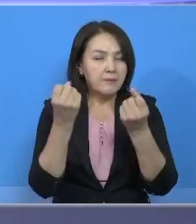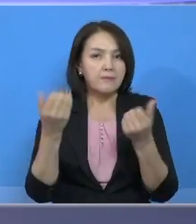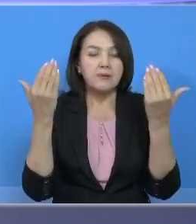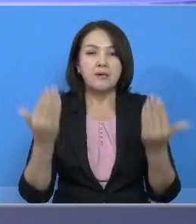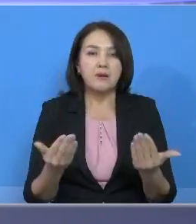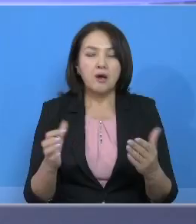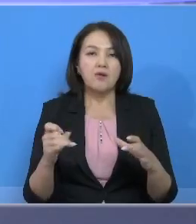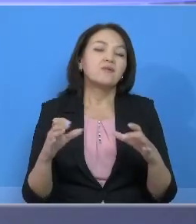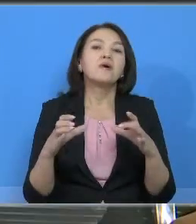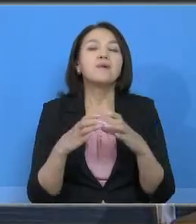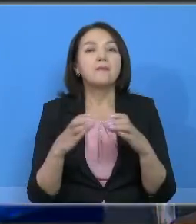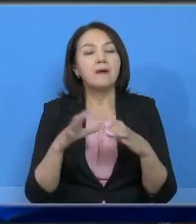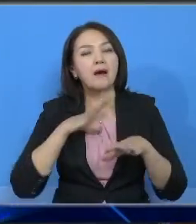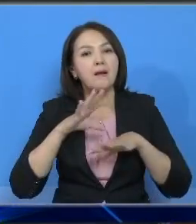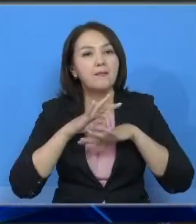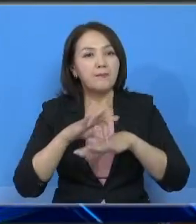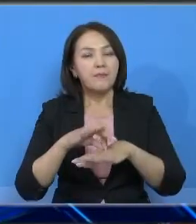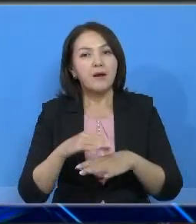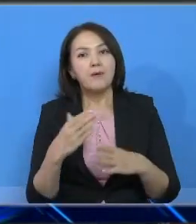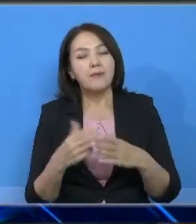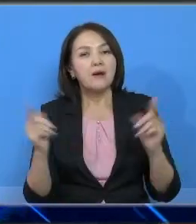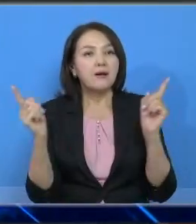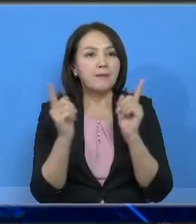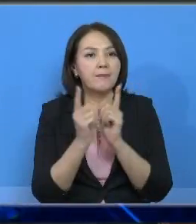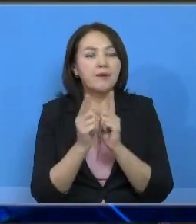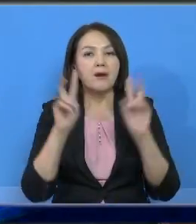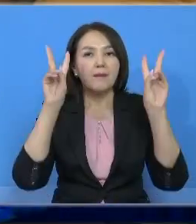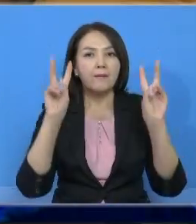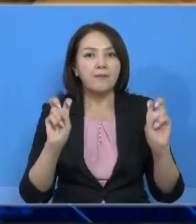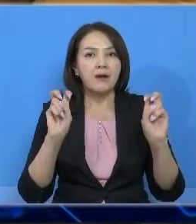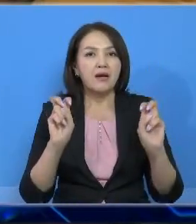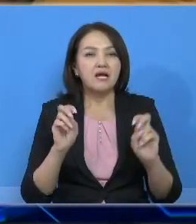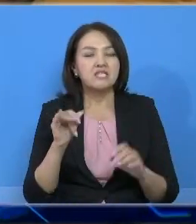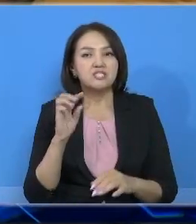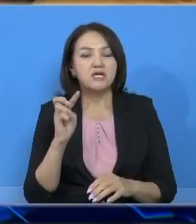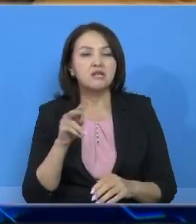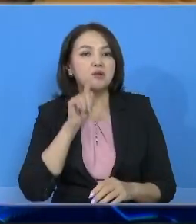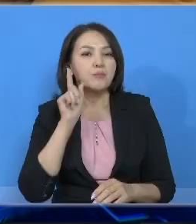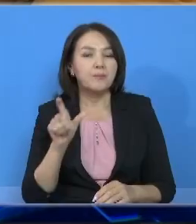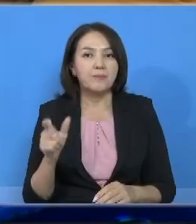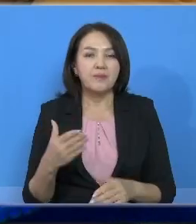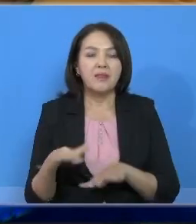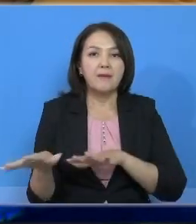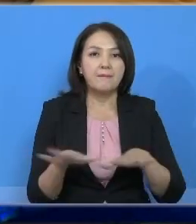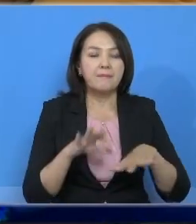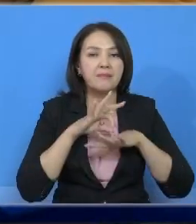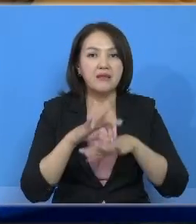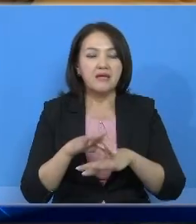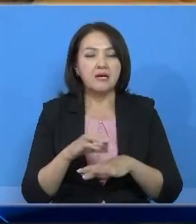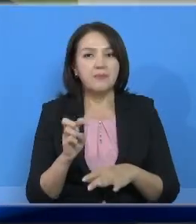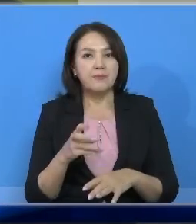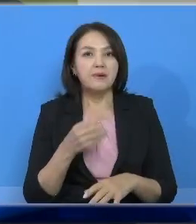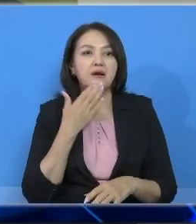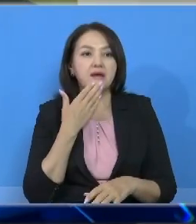Сегодня в коворкинг-центре была организована мотивационная встреча под названием «Шанс для молодежи». Мероприятие провели